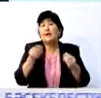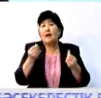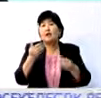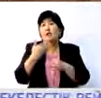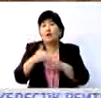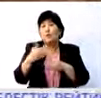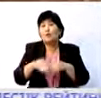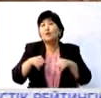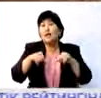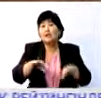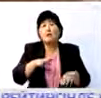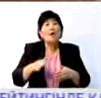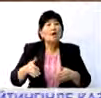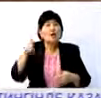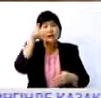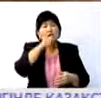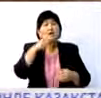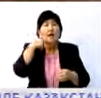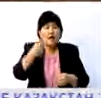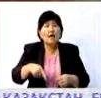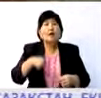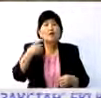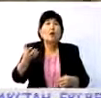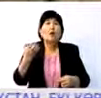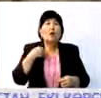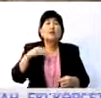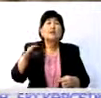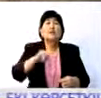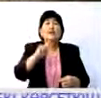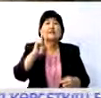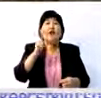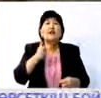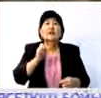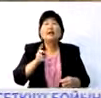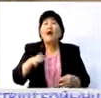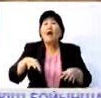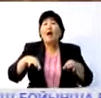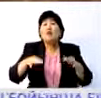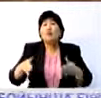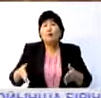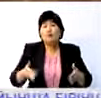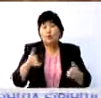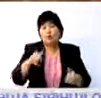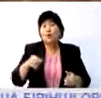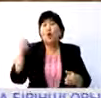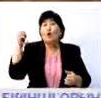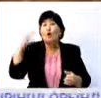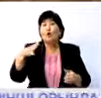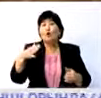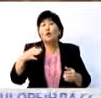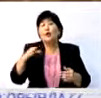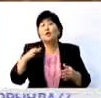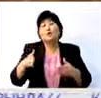сұрағы шешілген болатын. Жылдар бойы жыр болып келген Қызылорда Жезқазған бағытындағы автомобиль жолы осы нұрлы жол бағдарламасы